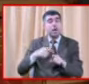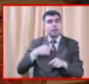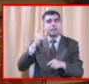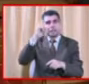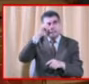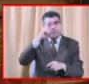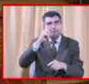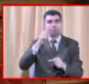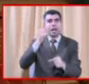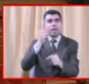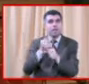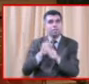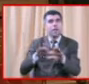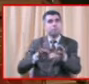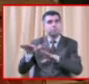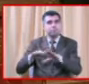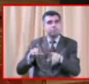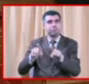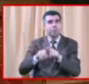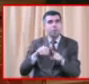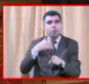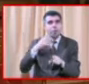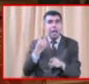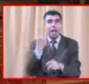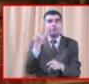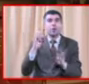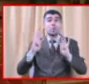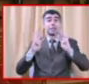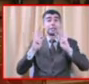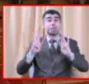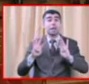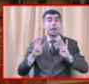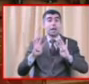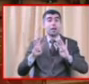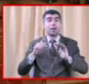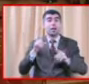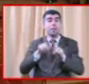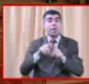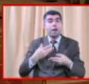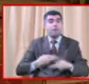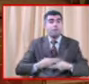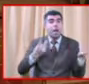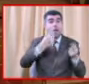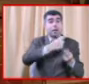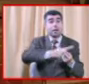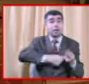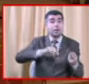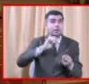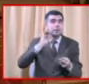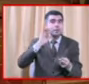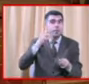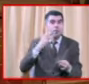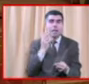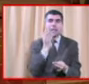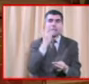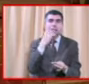رغم ان هذا الاقليم الفتي يعني خلق سنه 2008 وكنتم من الوزارات الاولى اللي عينت مندوب يعني على المستوى ديال هذا